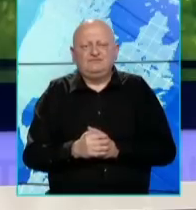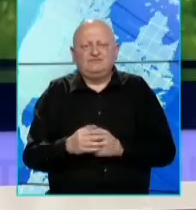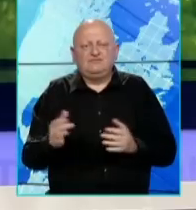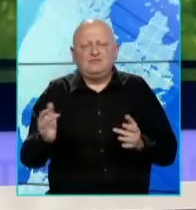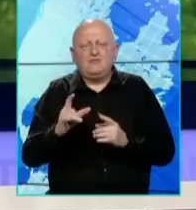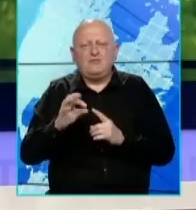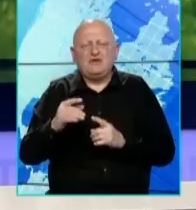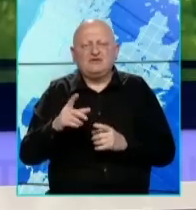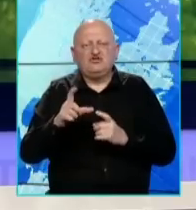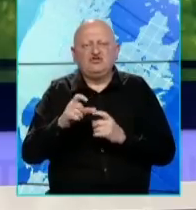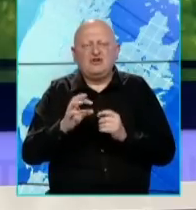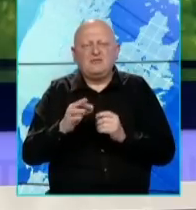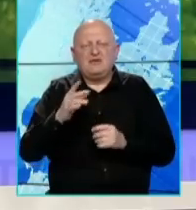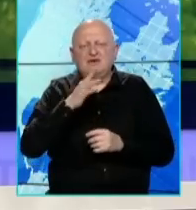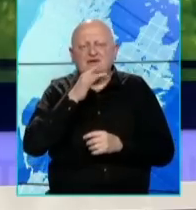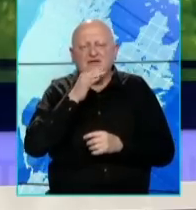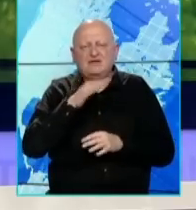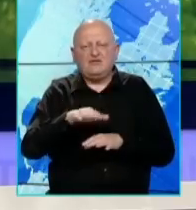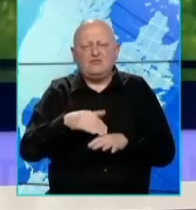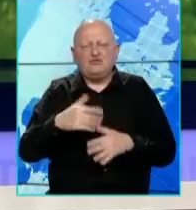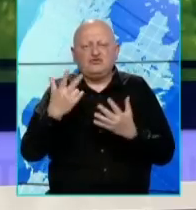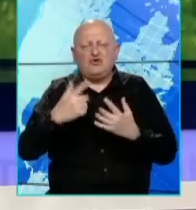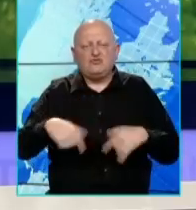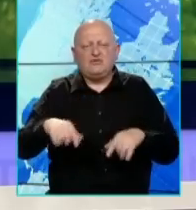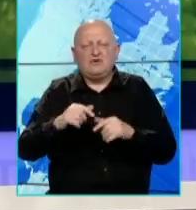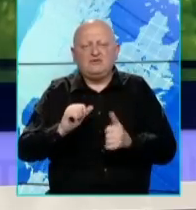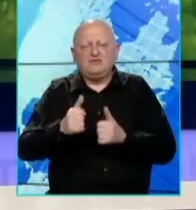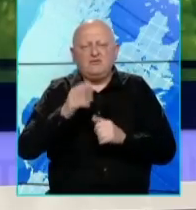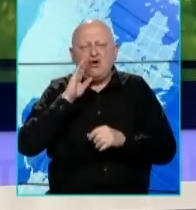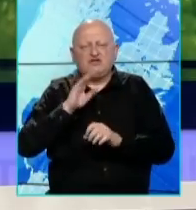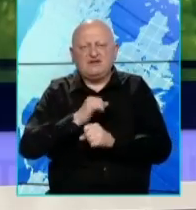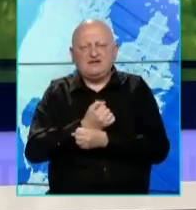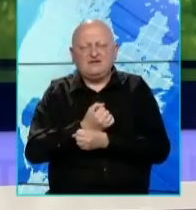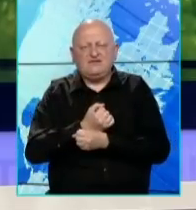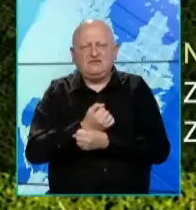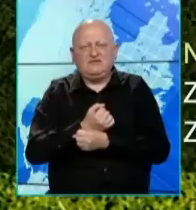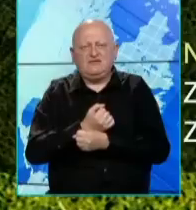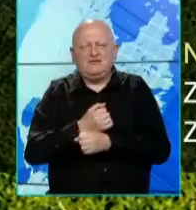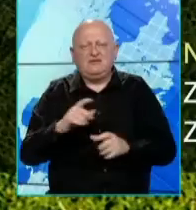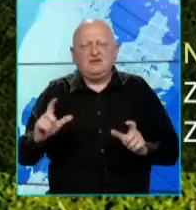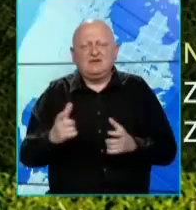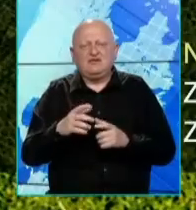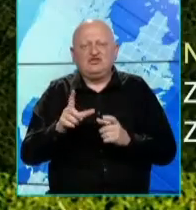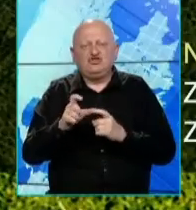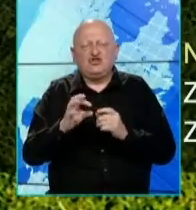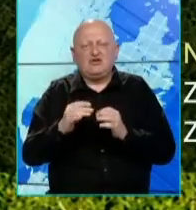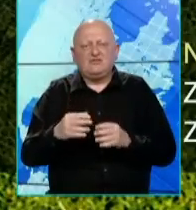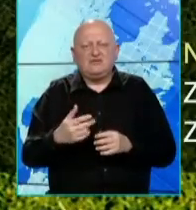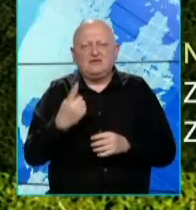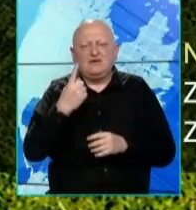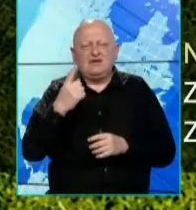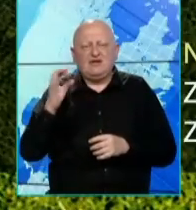Derbijem na Pecari između Širokog Brijega i Sarajeva počelo je 8. kolo Premijer lige Bosne i Hercegovine. Slavila je ekipa Širokog